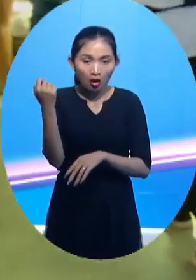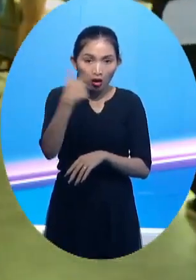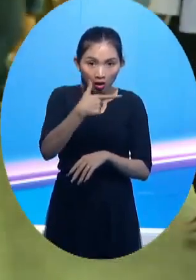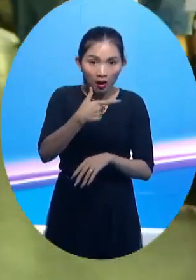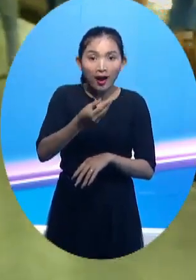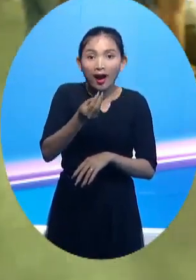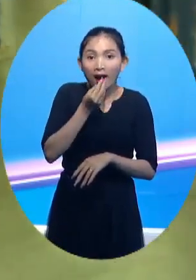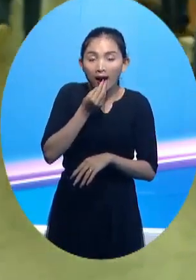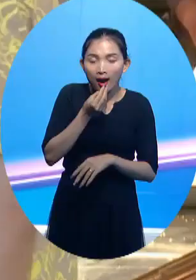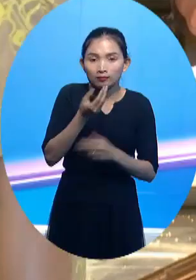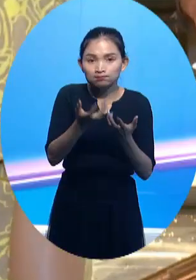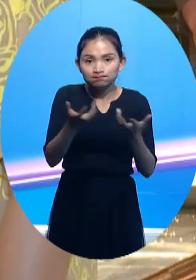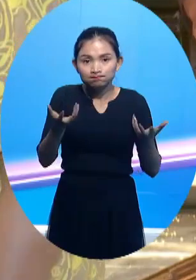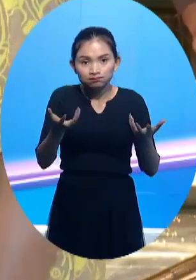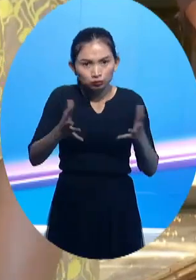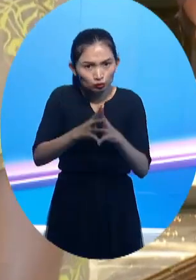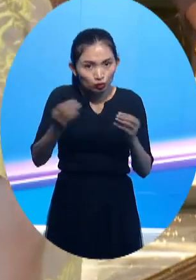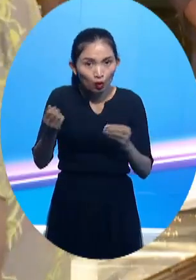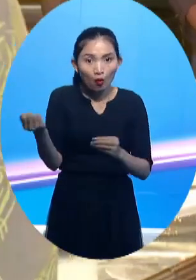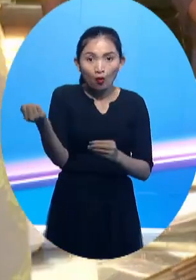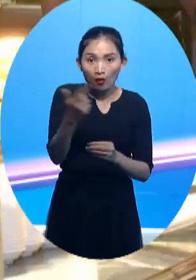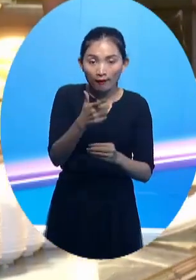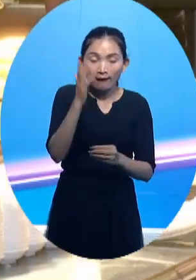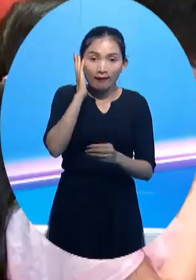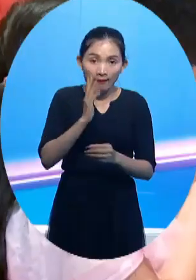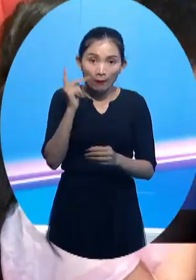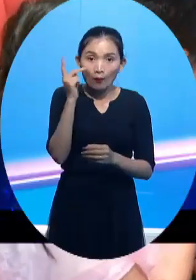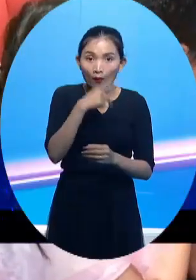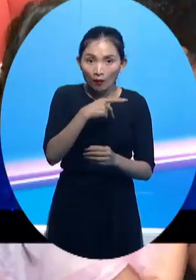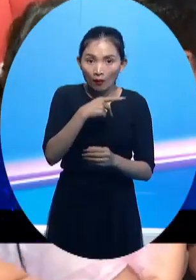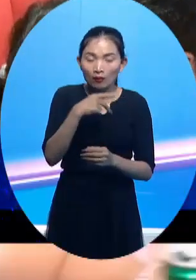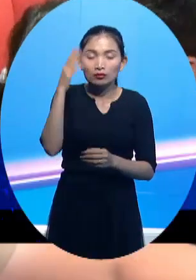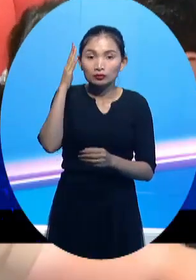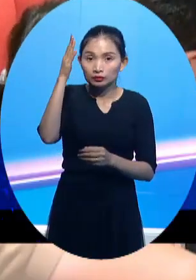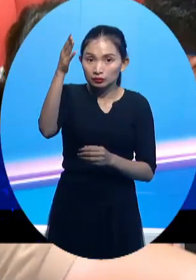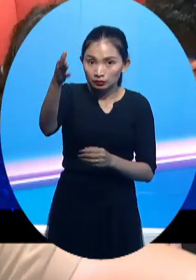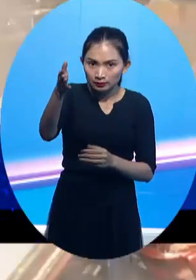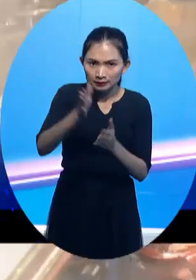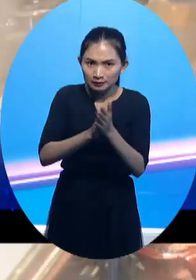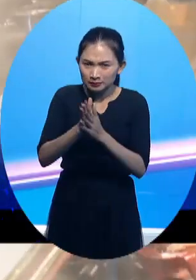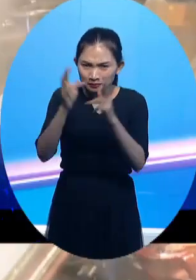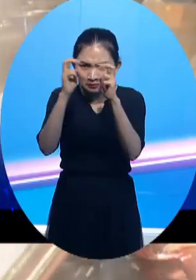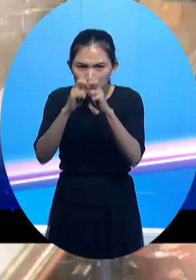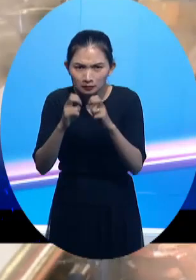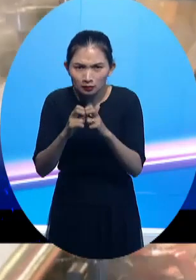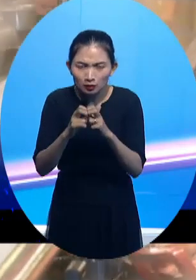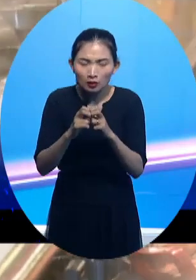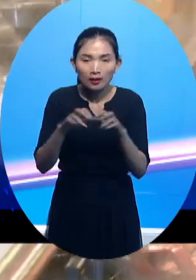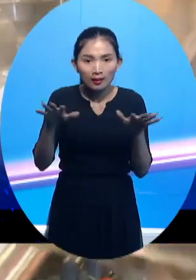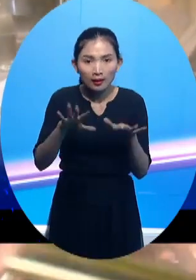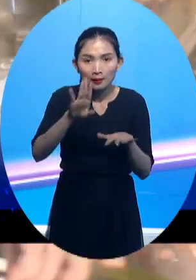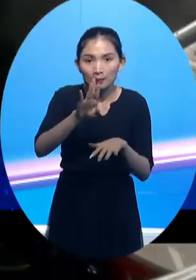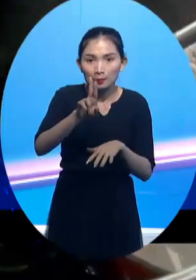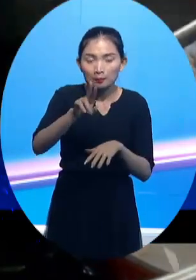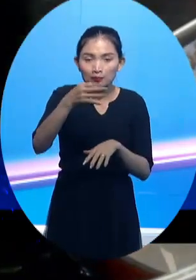inone bổ sung những món ăn cao cấp món tặng hấp dẫn trong tương lai cử Vân Long sẽ tiếp tục nghiên cứu và cho ra mắt set buffet cao